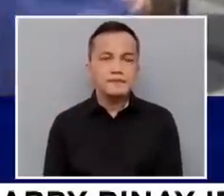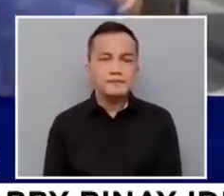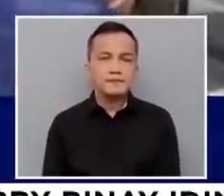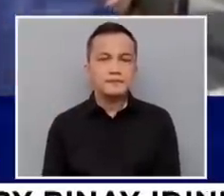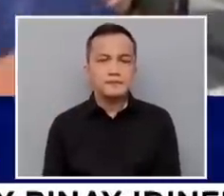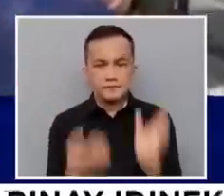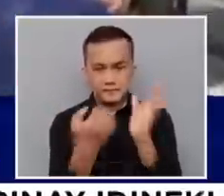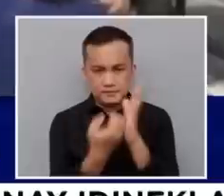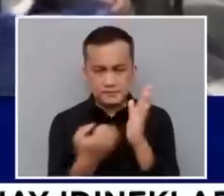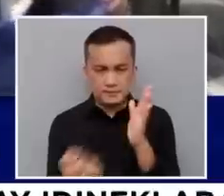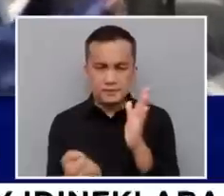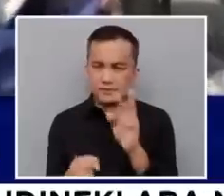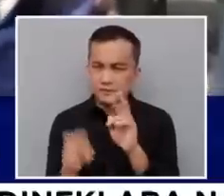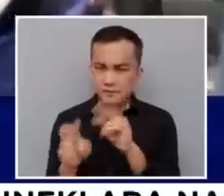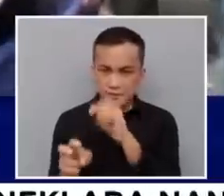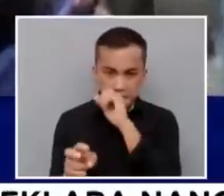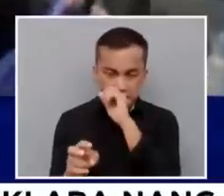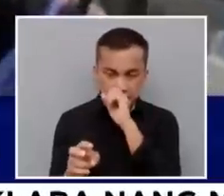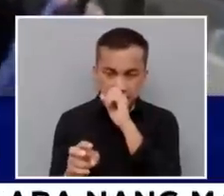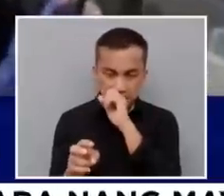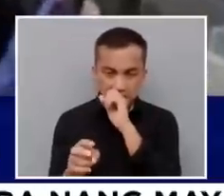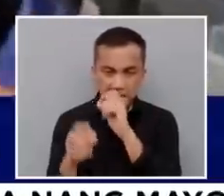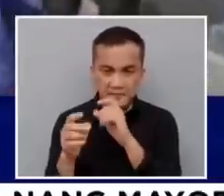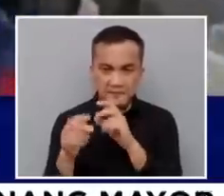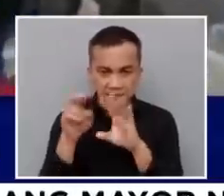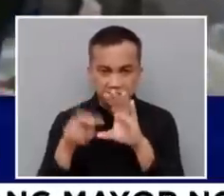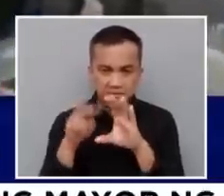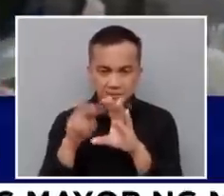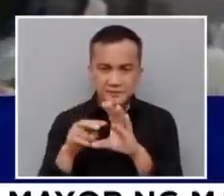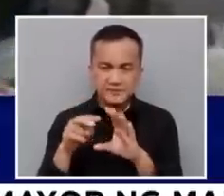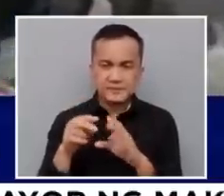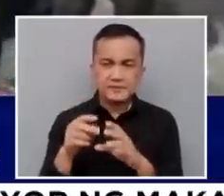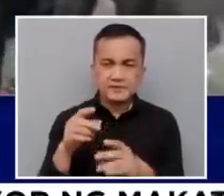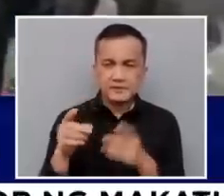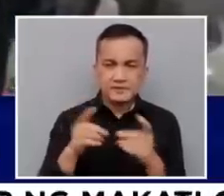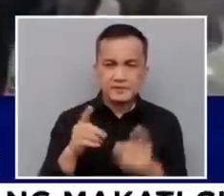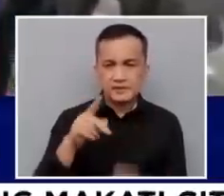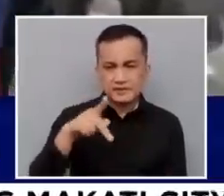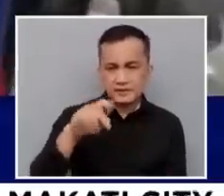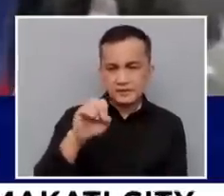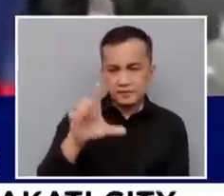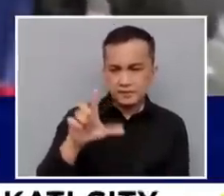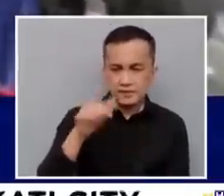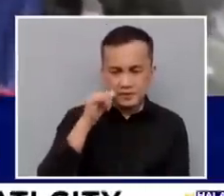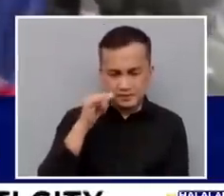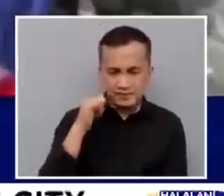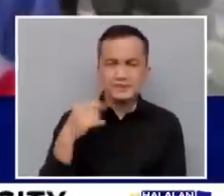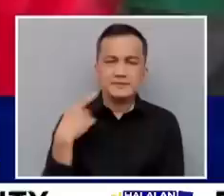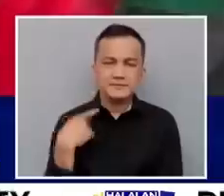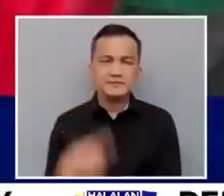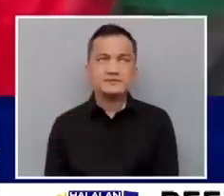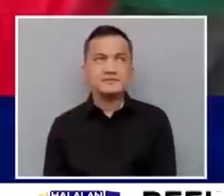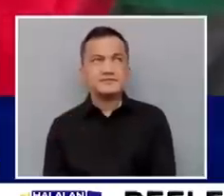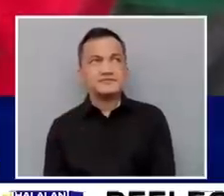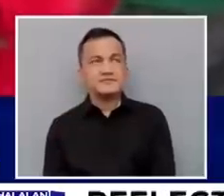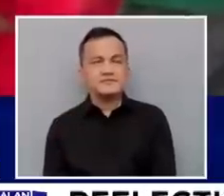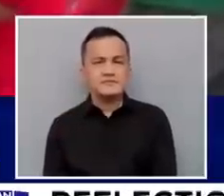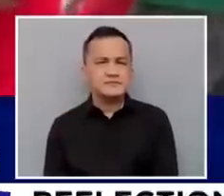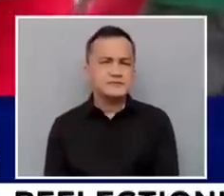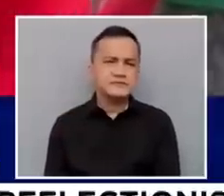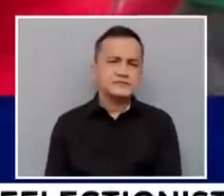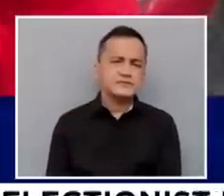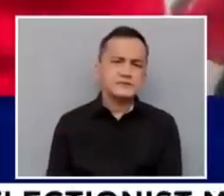equipment. Parang nakita ko pa nga sa video si Direk Paul Soriano kagabi. Nandun din? Oo, nandun din. Tsaka may ilang mga